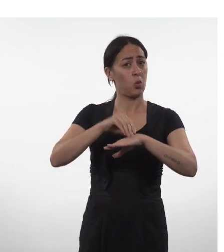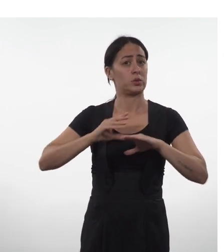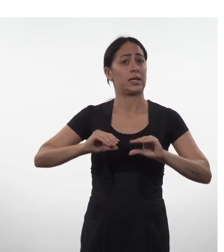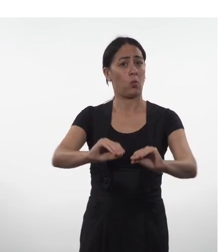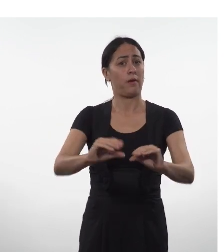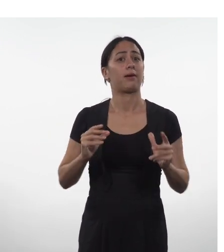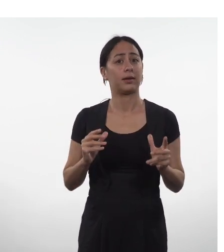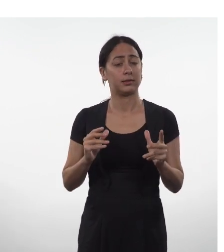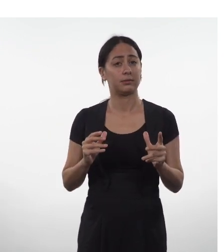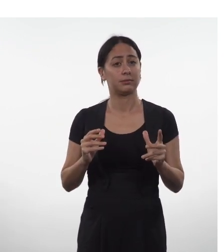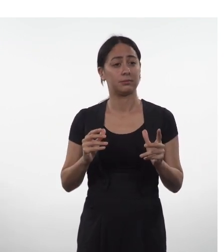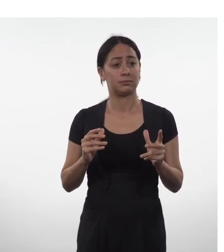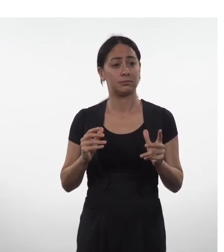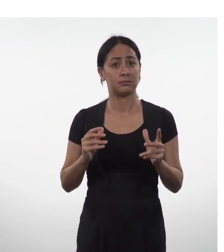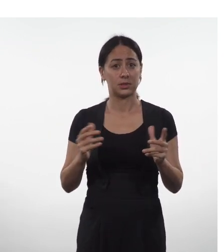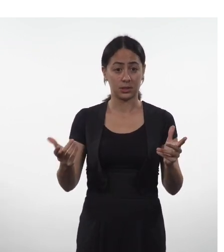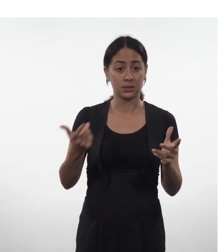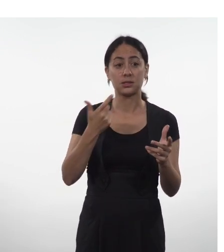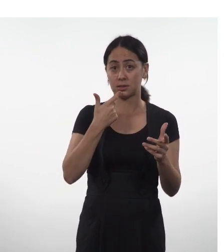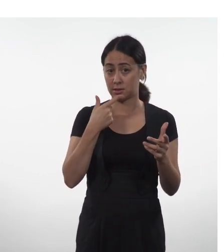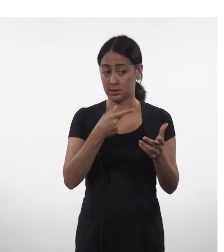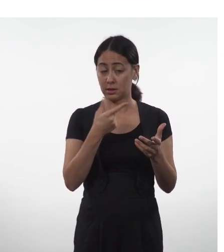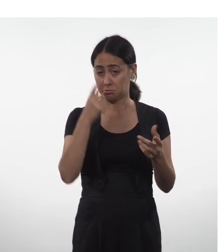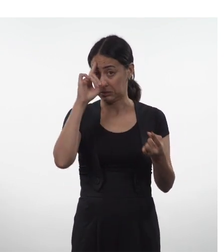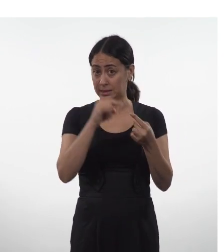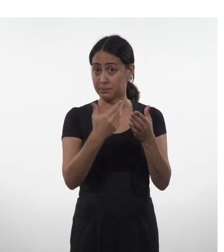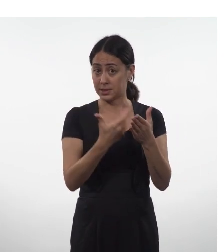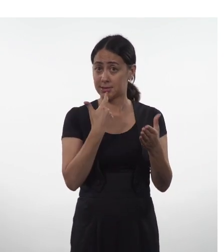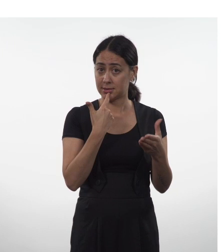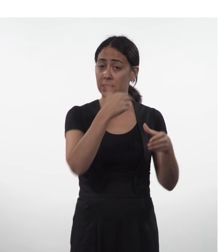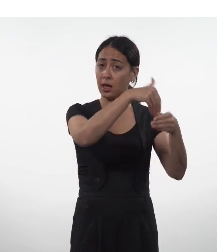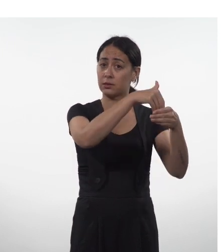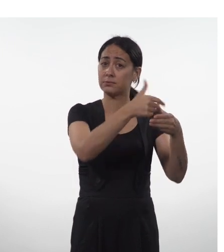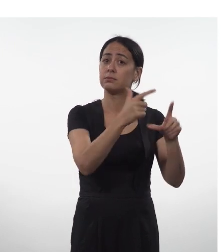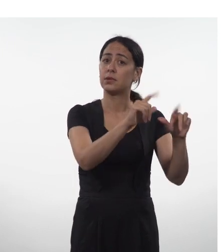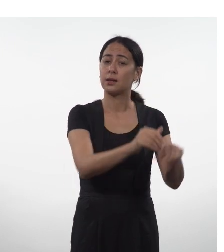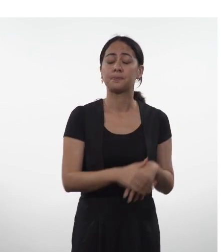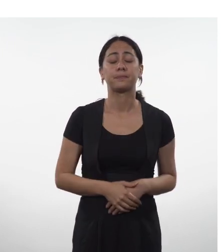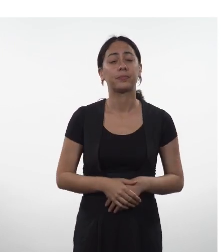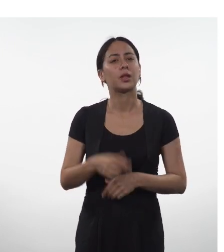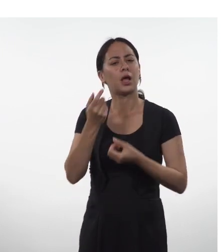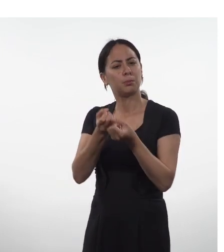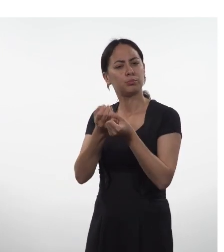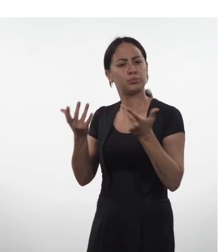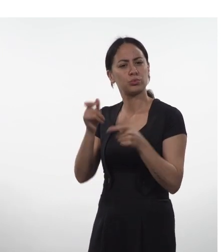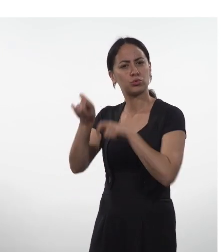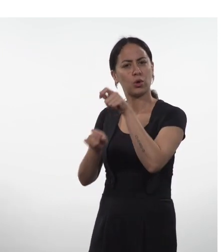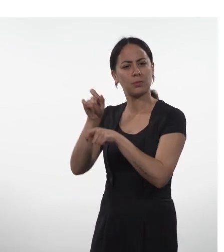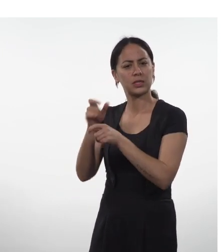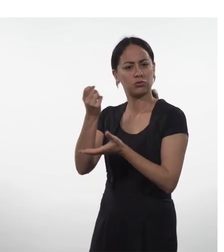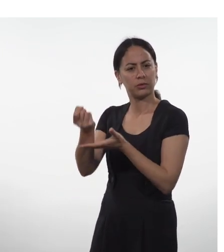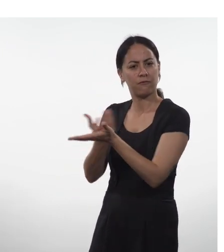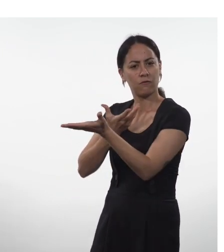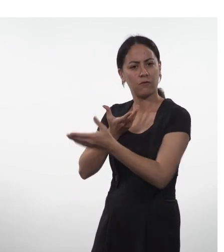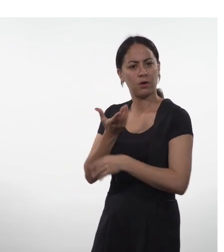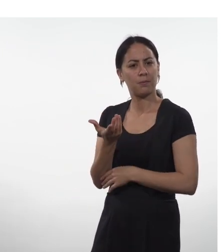situation de ce type. Nous avons également plusieurs personnes qui ont refait monter l'information sur